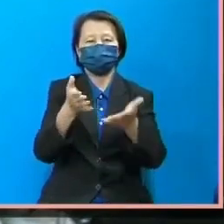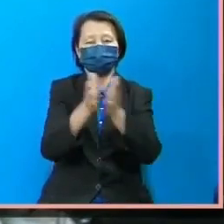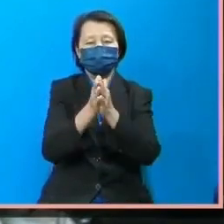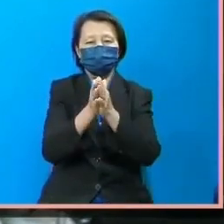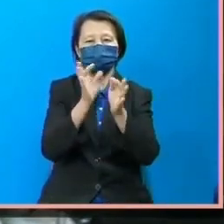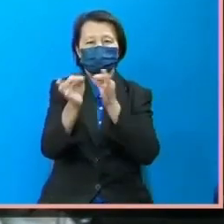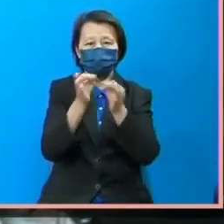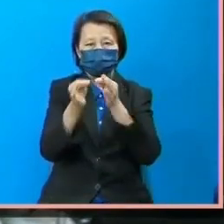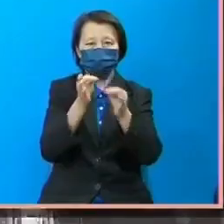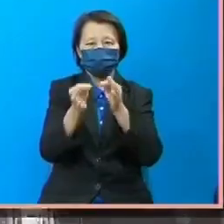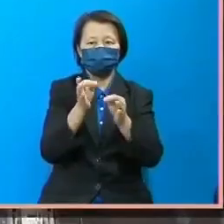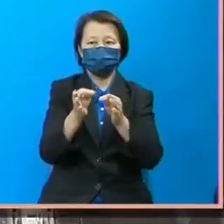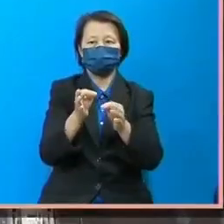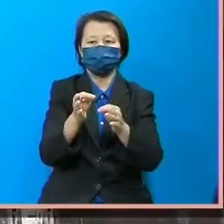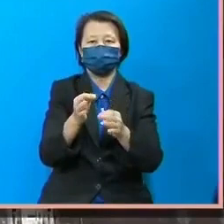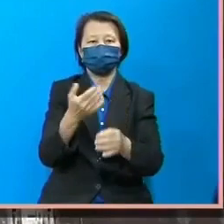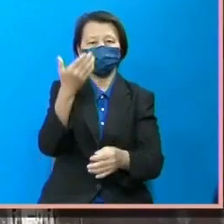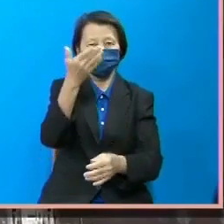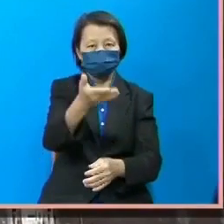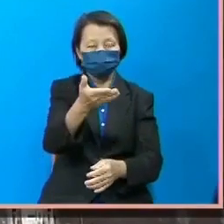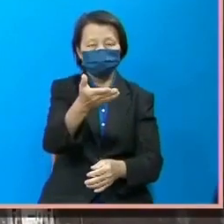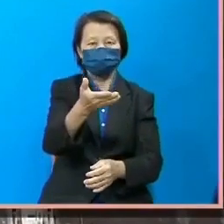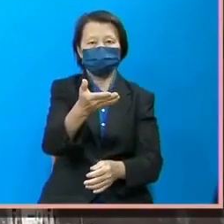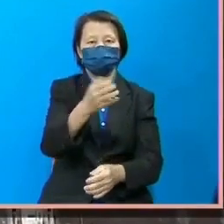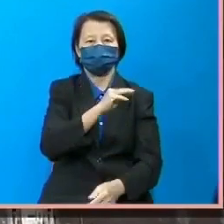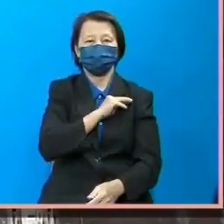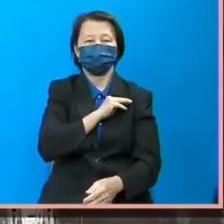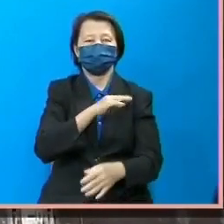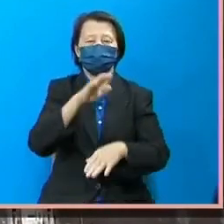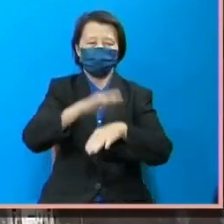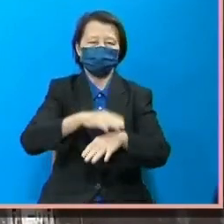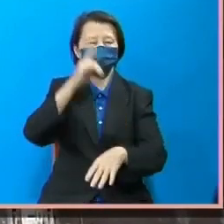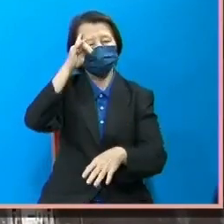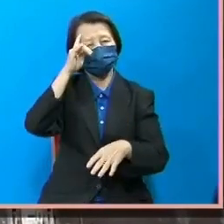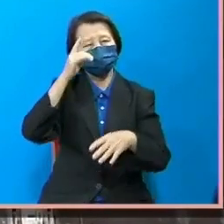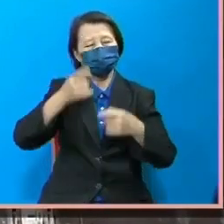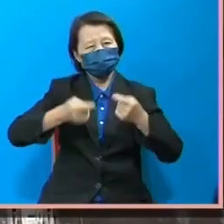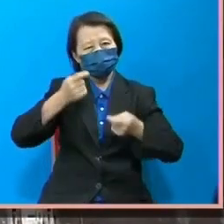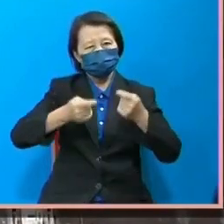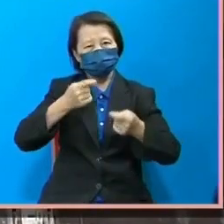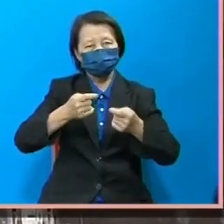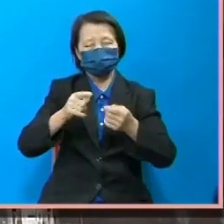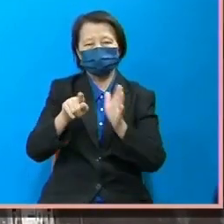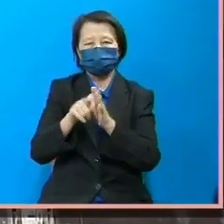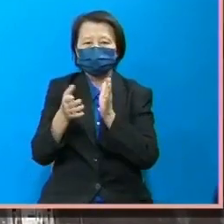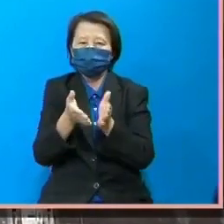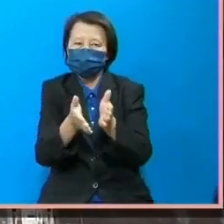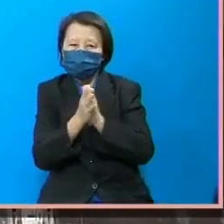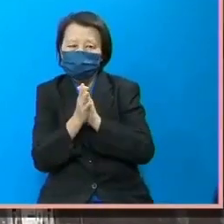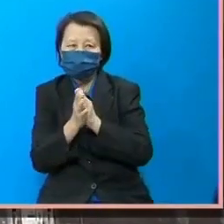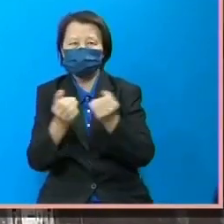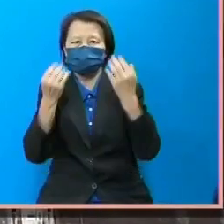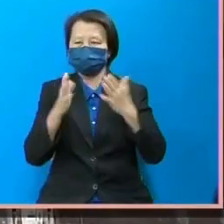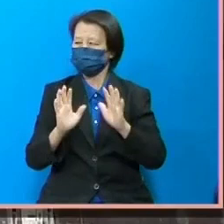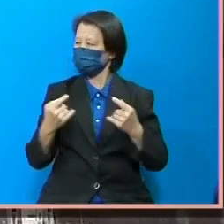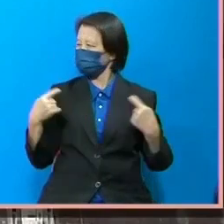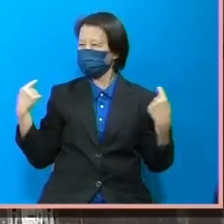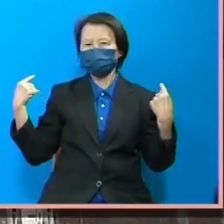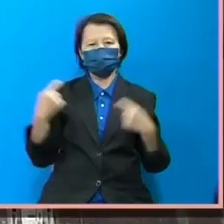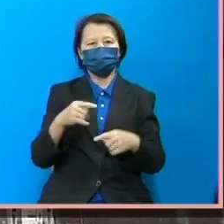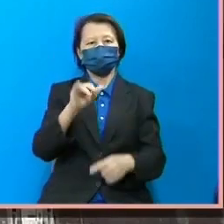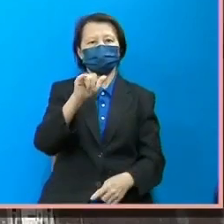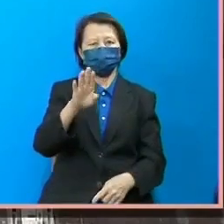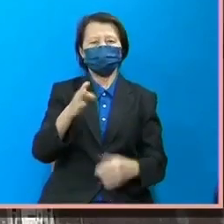penjelasan ataupun jawapan daripada beliau atas pertimbangan permohonan ramai ahli yang